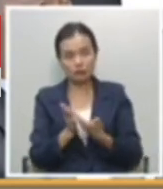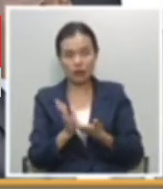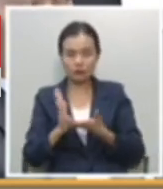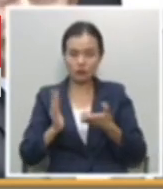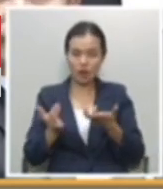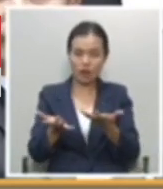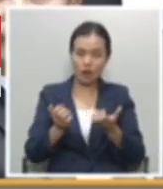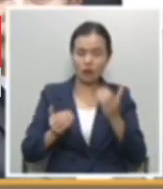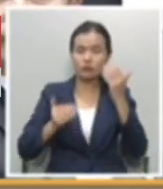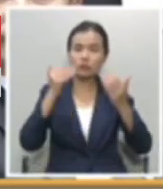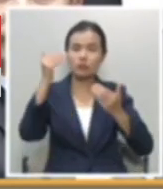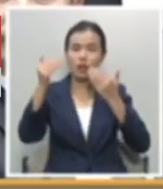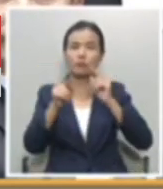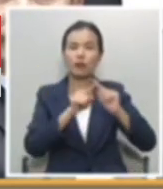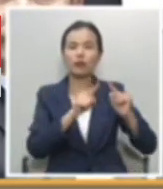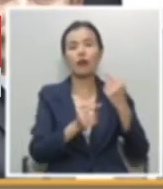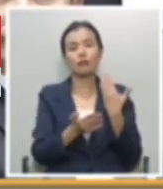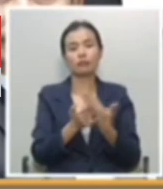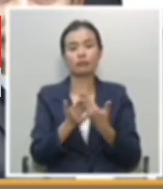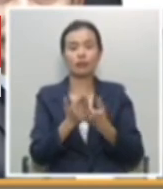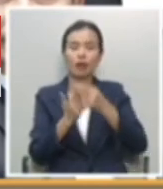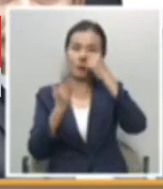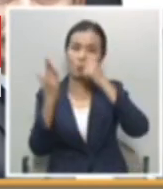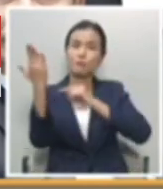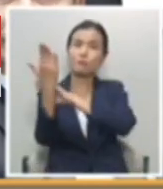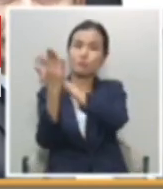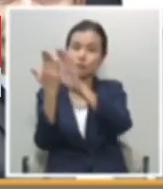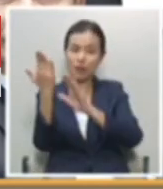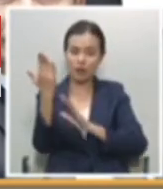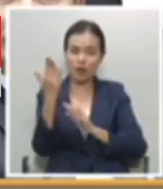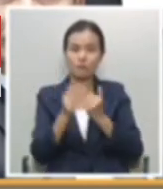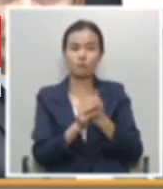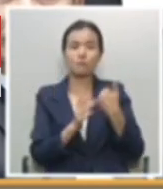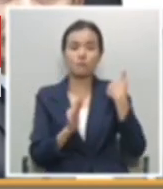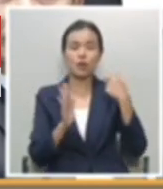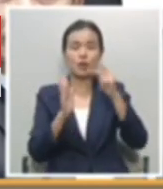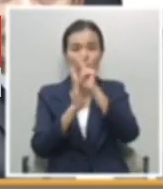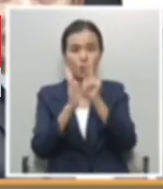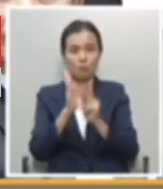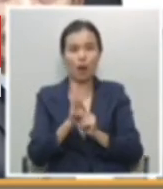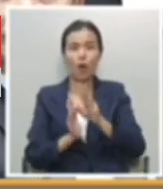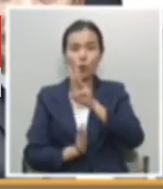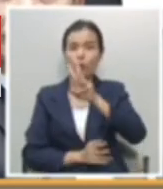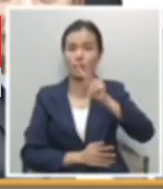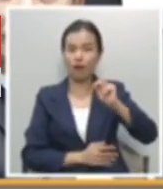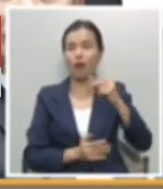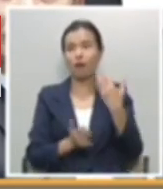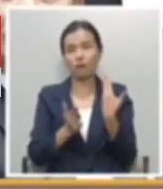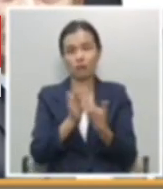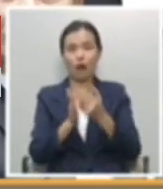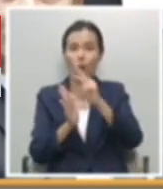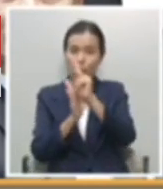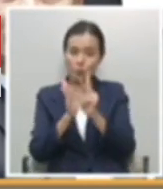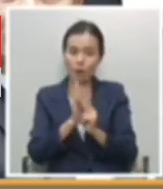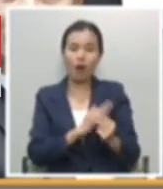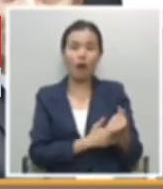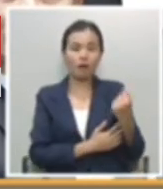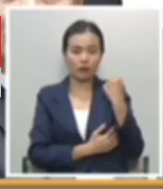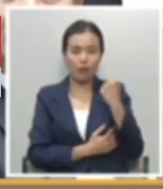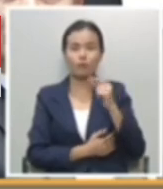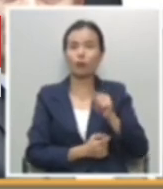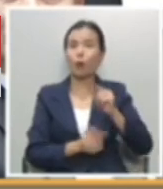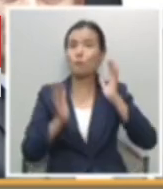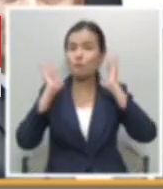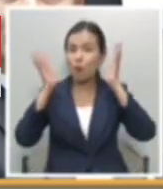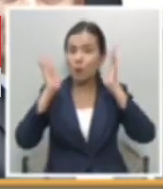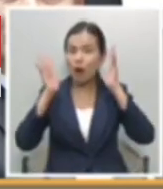ในกิจการที่เกี่ยวกับการเงินแผ่นดินโดยกฎหมายว่าด้วยวินัยการเงินการคลังอย่างเคร่งครัดคำแถลงนโย